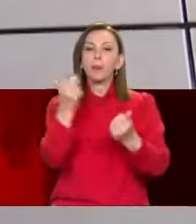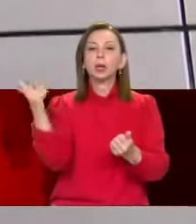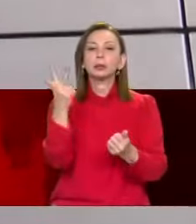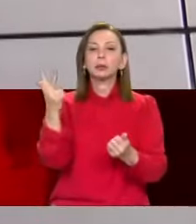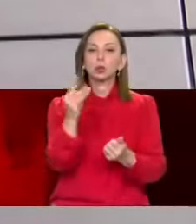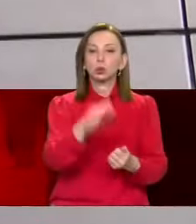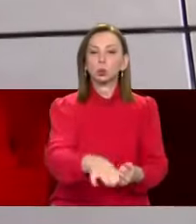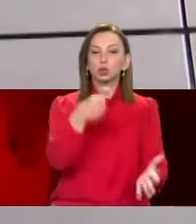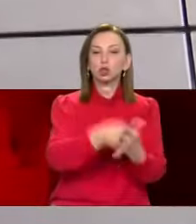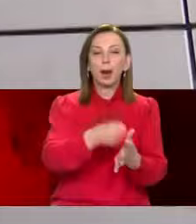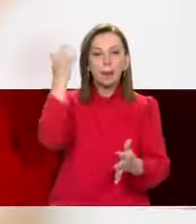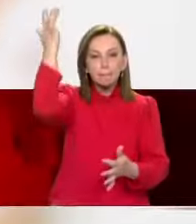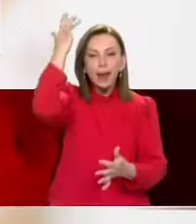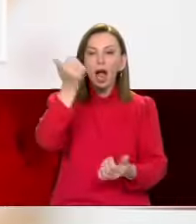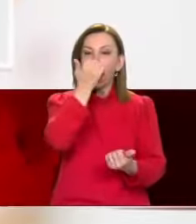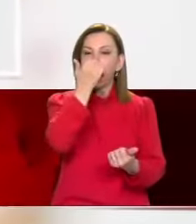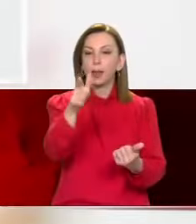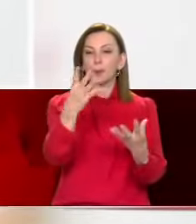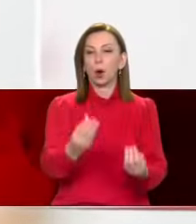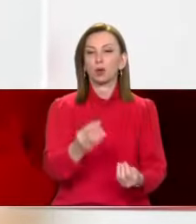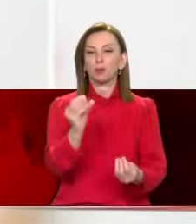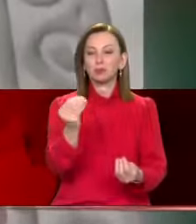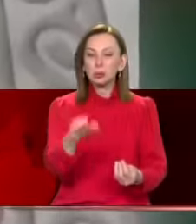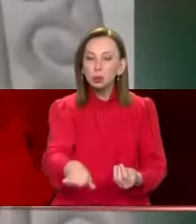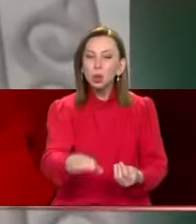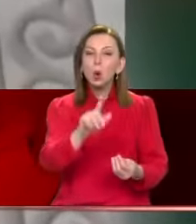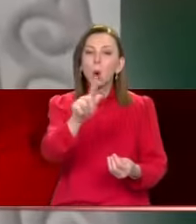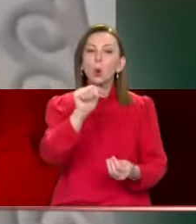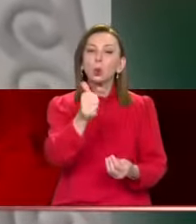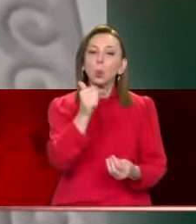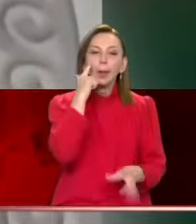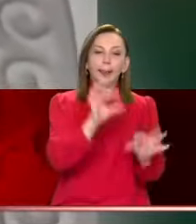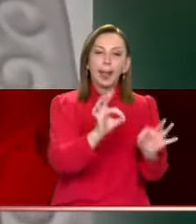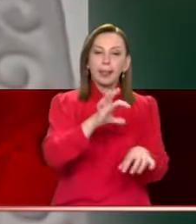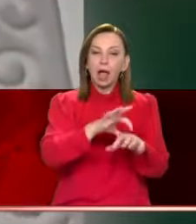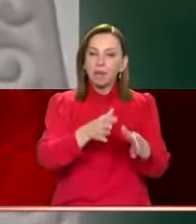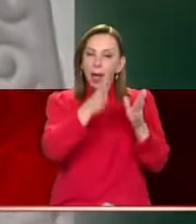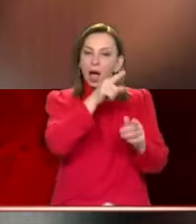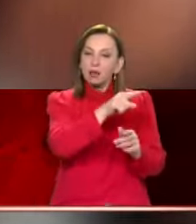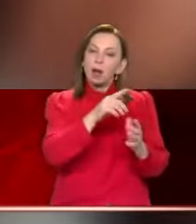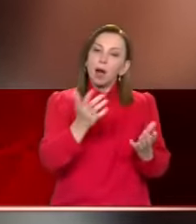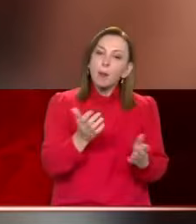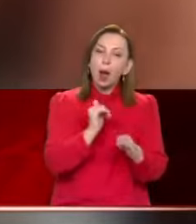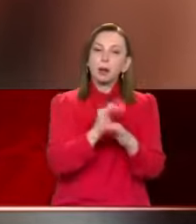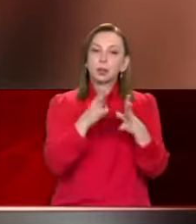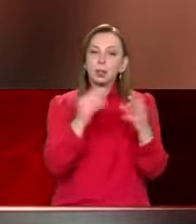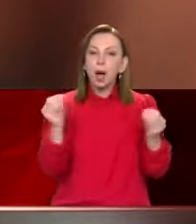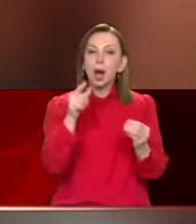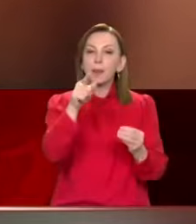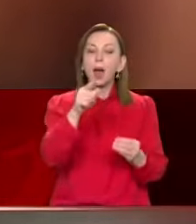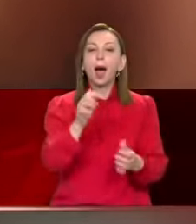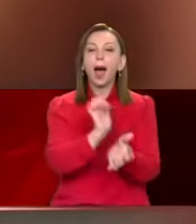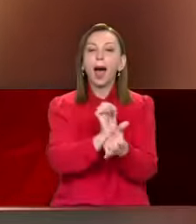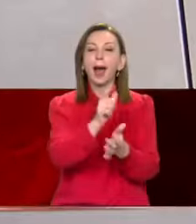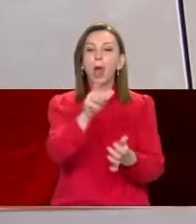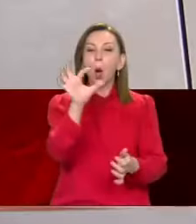beyin travması, beyin kanaması. Minik Ertuğrul 10 gün boyunca tedavi gördü. Ne yazık ki hayata tutunamadı. Ailesi organlarını